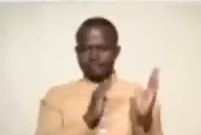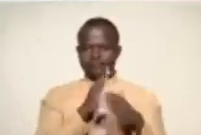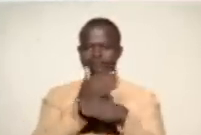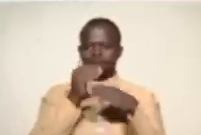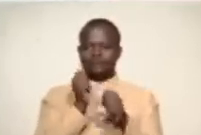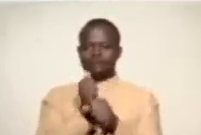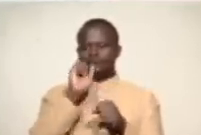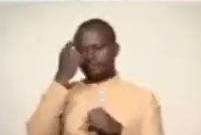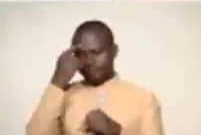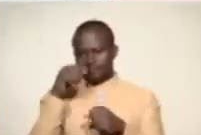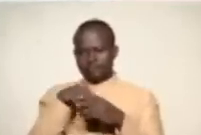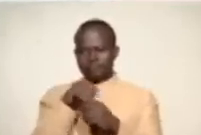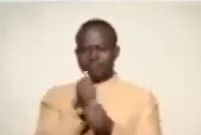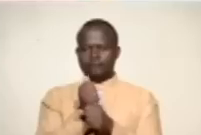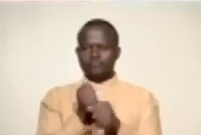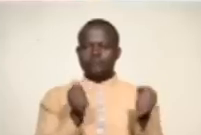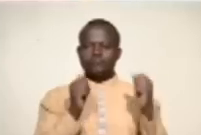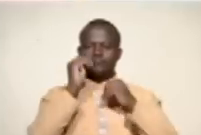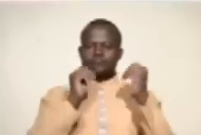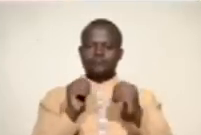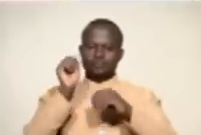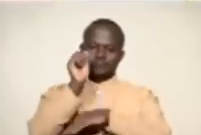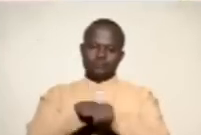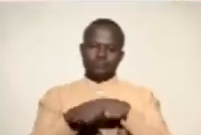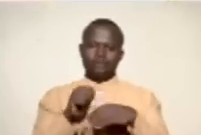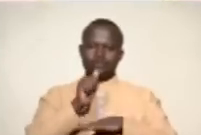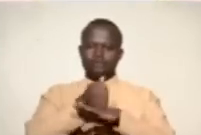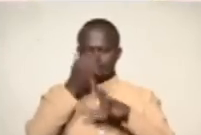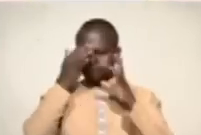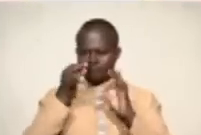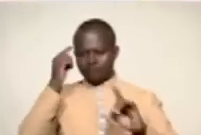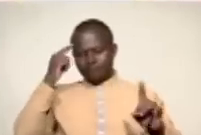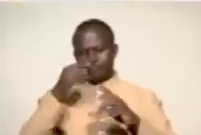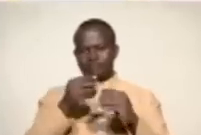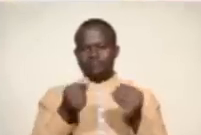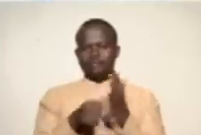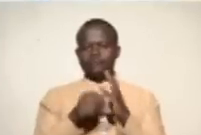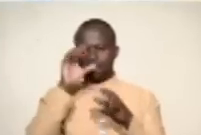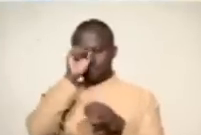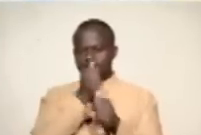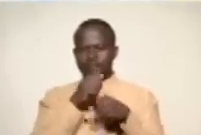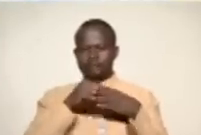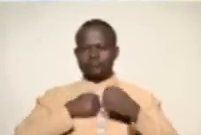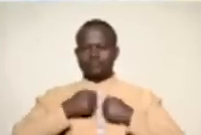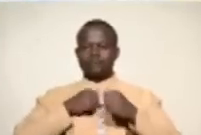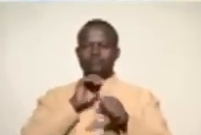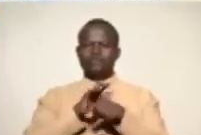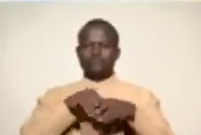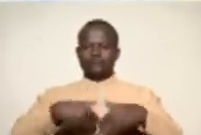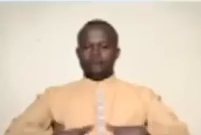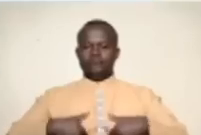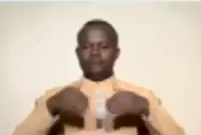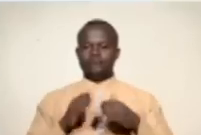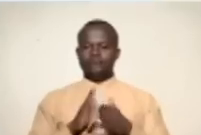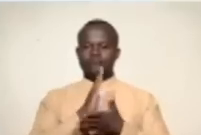Minisiteri y'abakozi ba Leta n'umurimo mu rwego rwo kurushaho kunoza no gushyiraho ingamba zigamije gukemura ikibazo cy'ubushomeri mu Rwanda, cyane cyane mu rubyiruko.